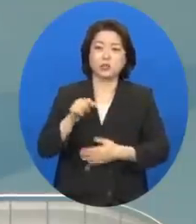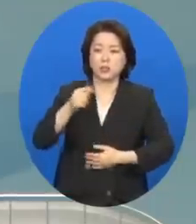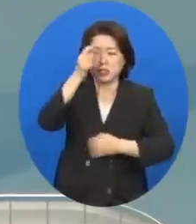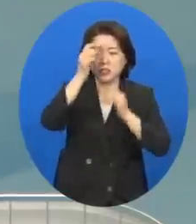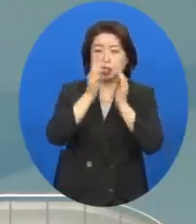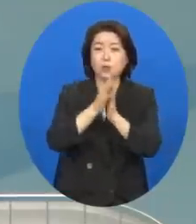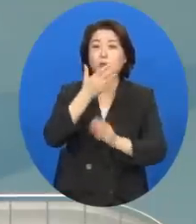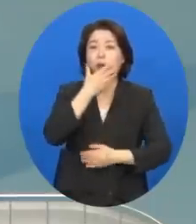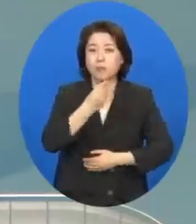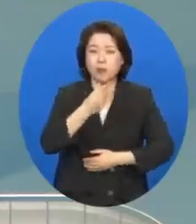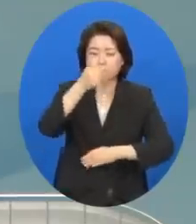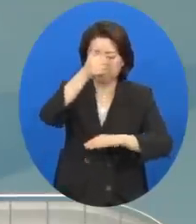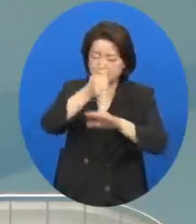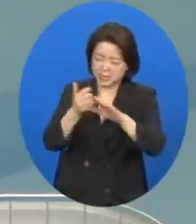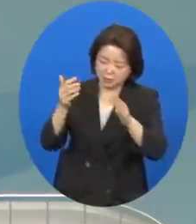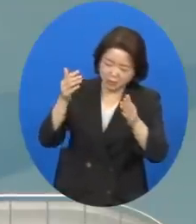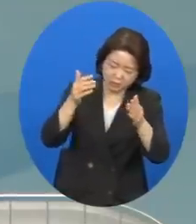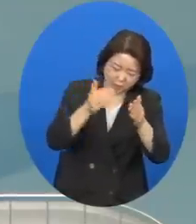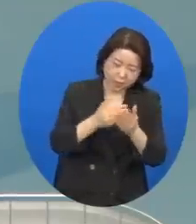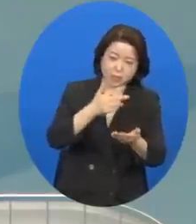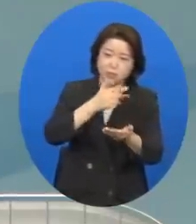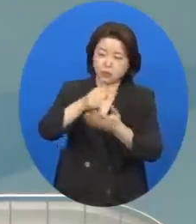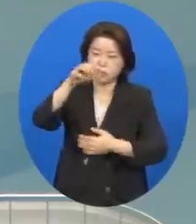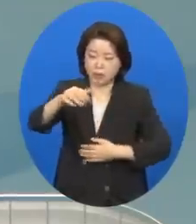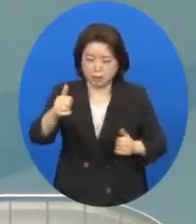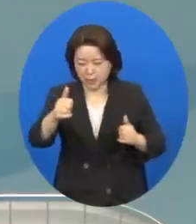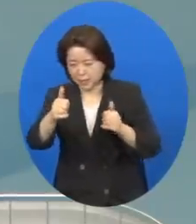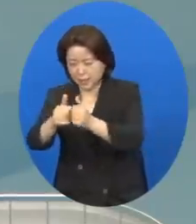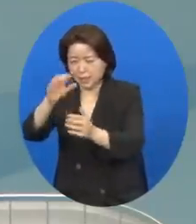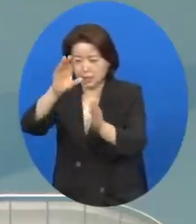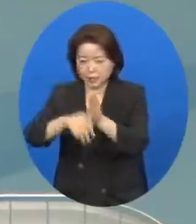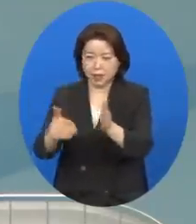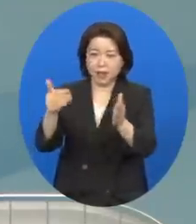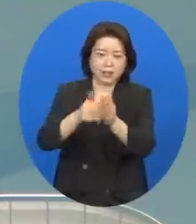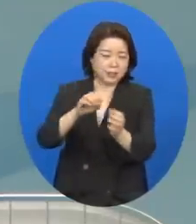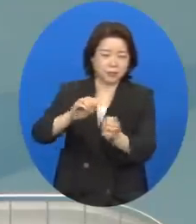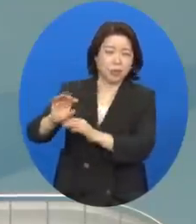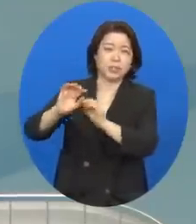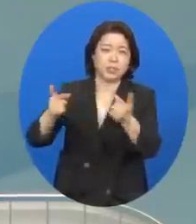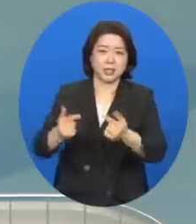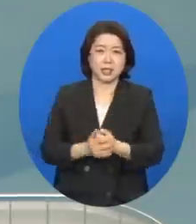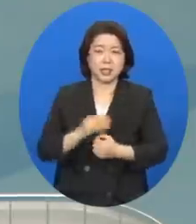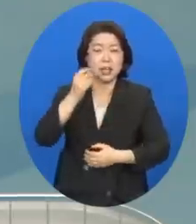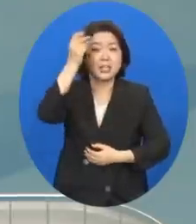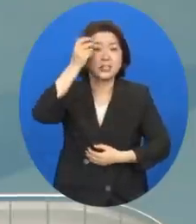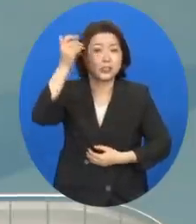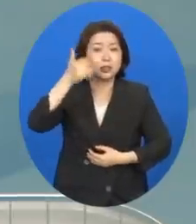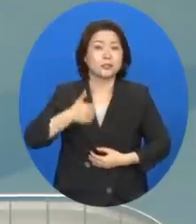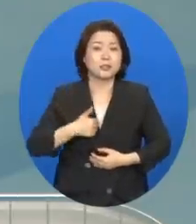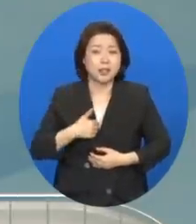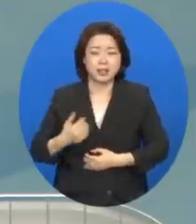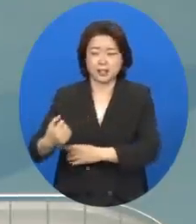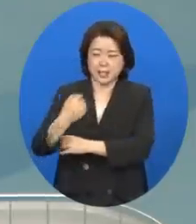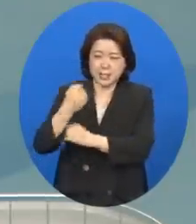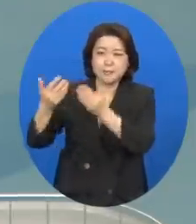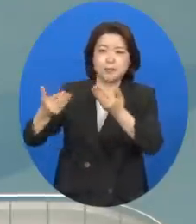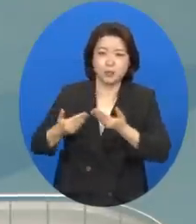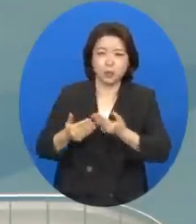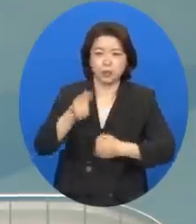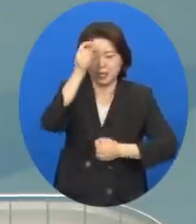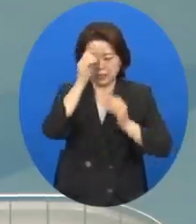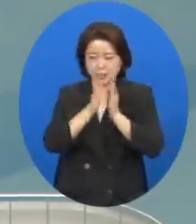복을 끝까지 주님 앞에 갈 때까지 놓치지 않겠습니다. 성령께서 저에게 힘을 주소서,